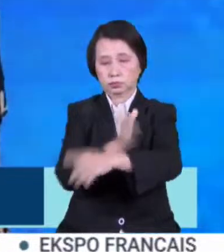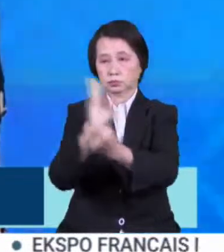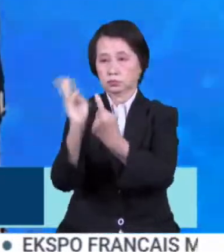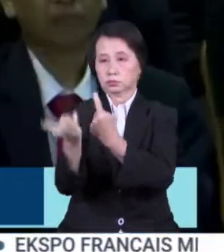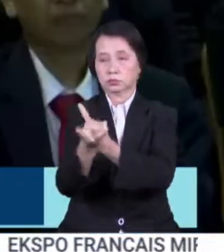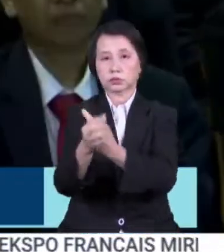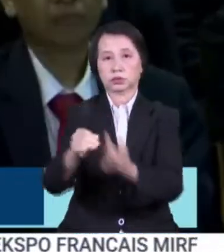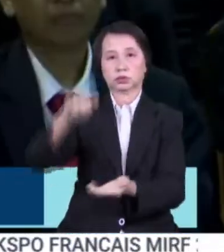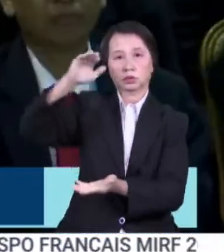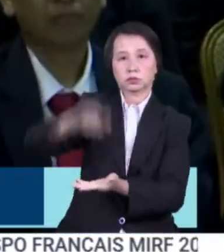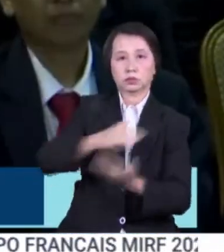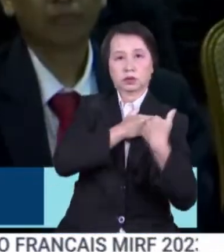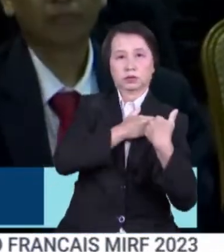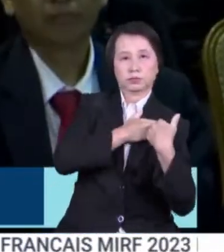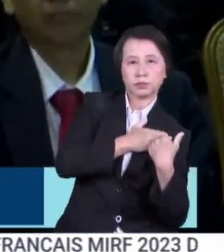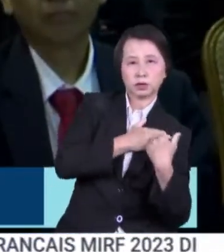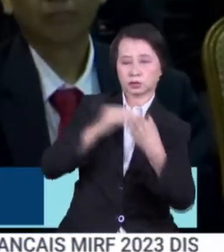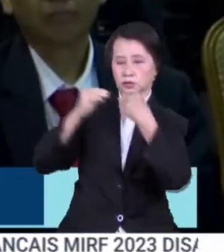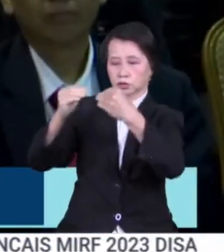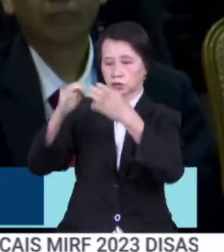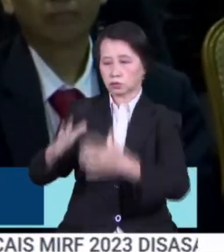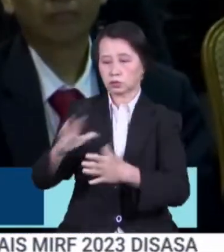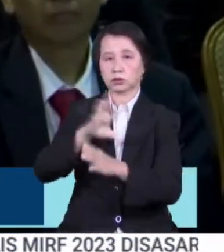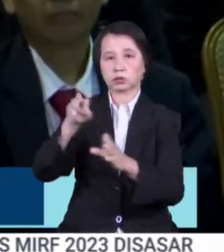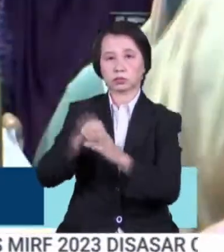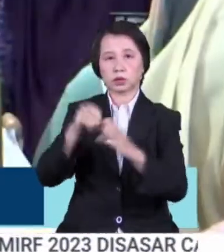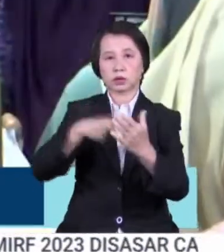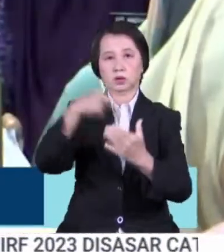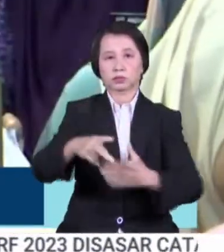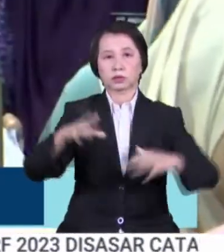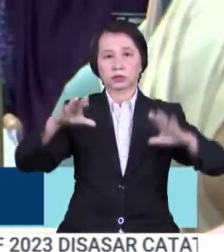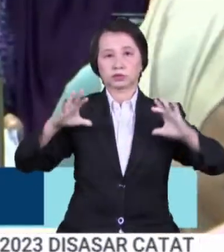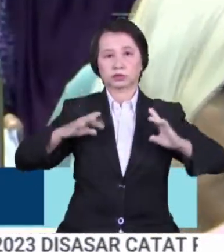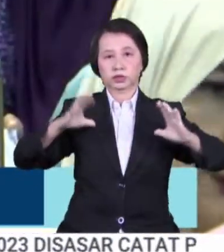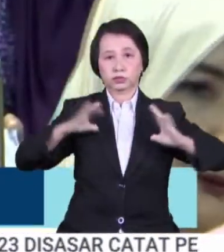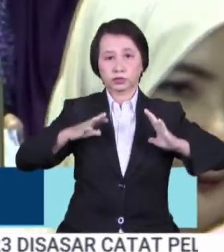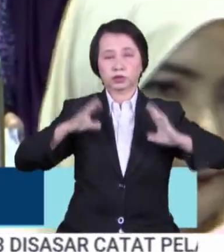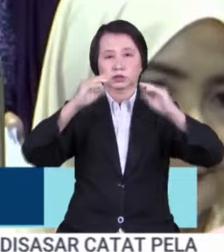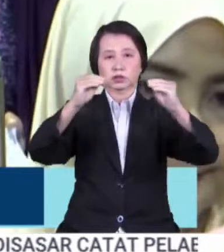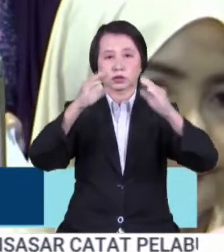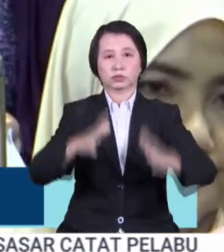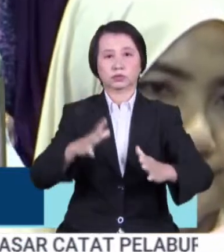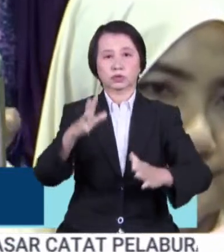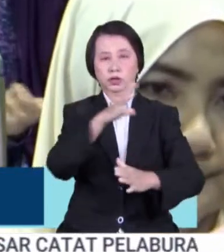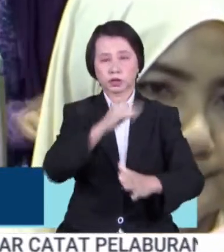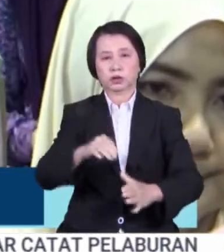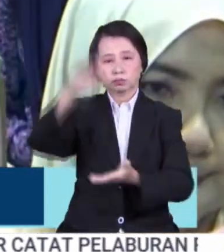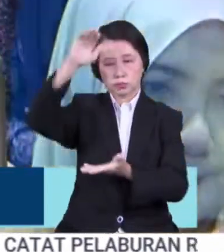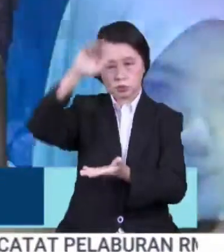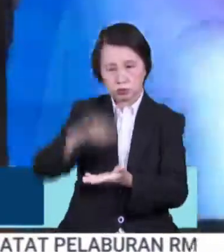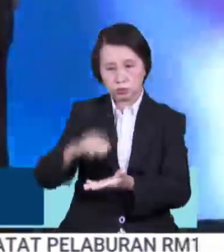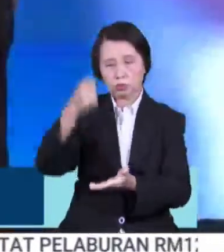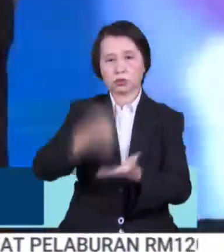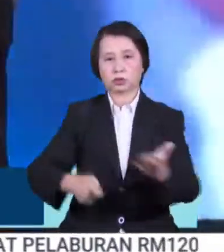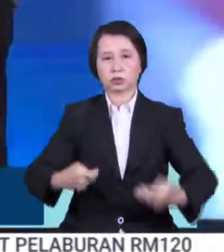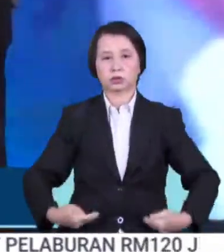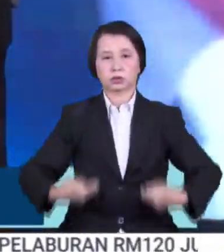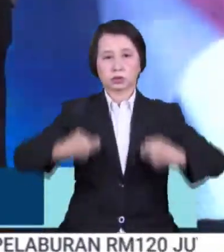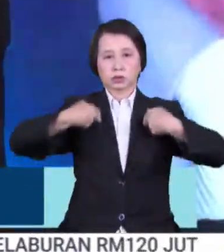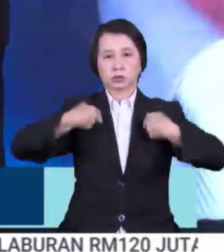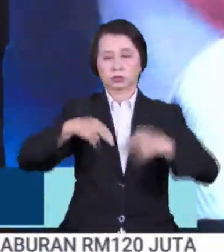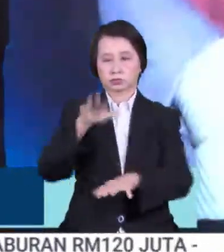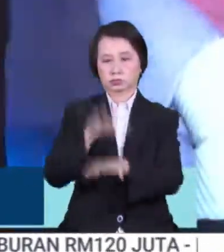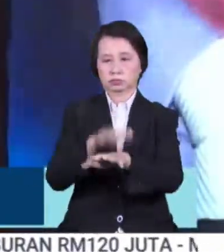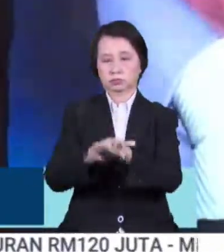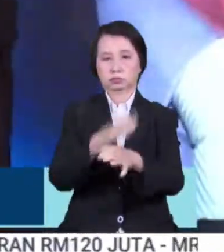dan mengurangkan beban tugas guru termasuk program cuti-cuti cikgu. Selain itu, ia turut mengurangkan kos sara hidup,